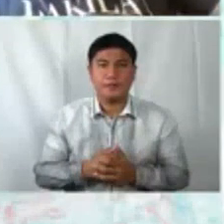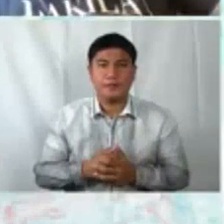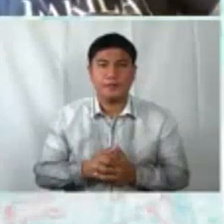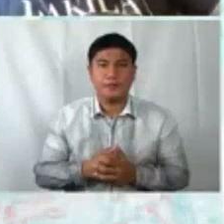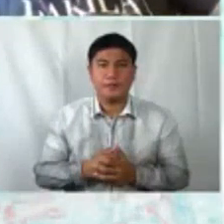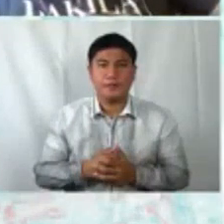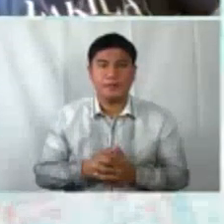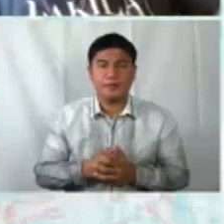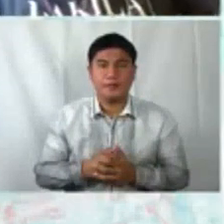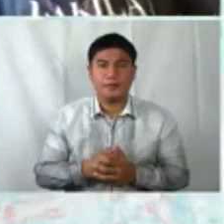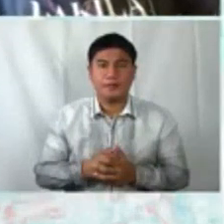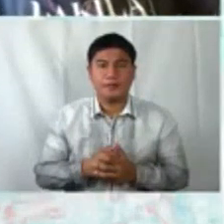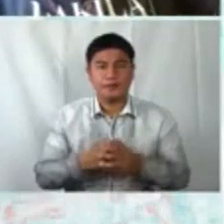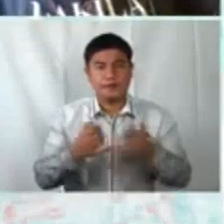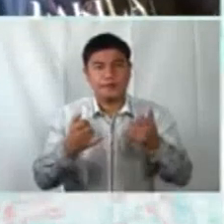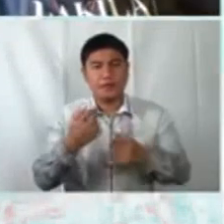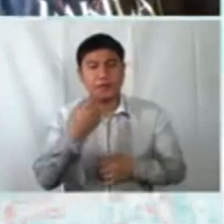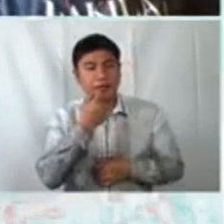no? Sabi nila,